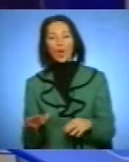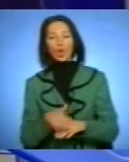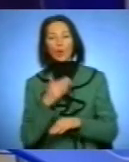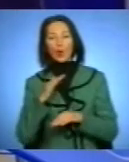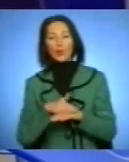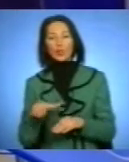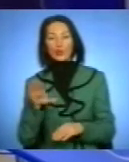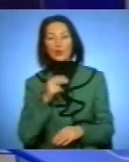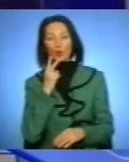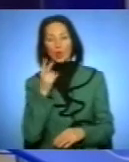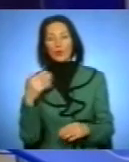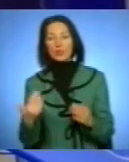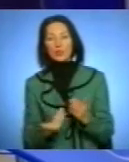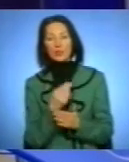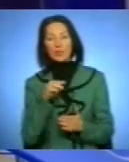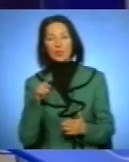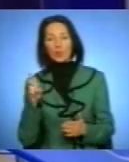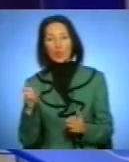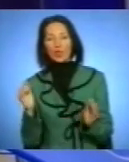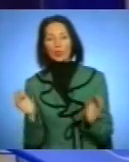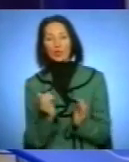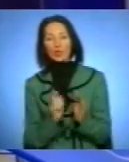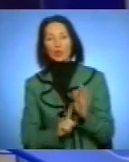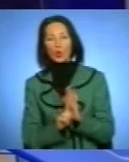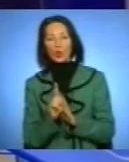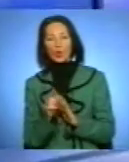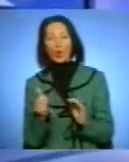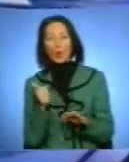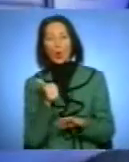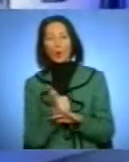вечора усім, хто дивиться Вісті ТТБ. Спочатку коротко про головне.